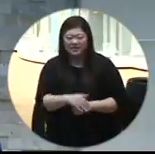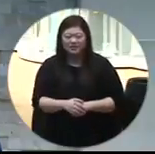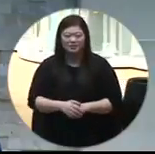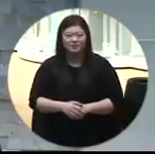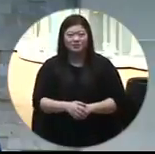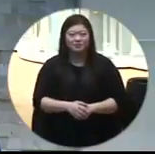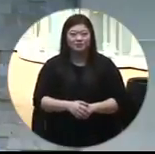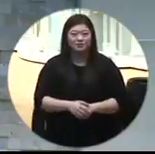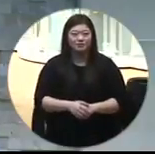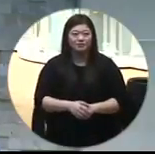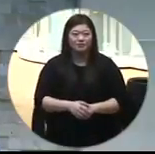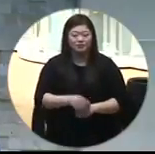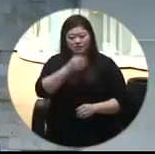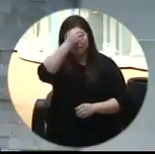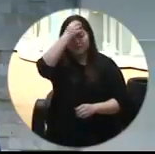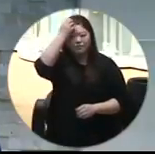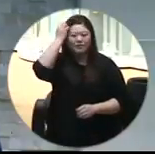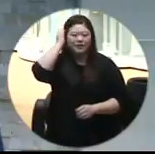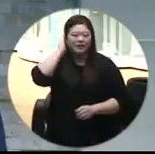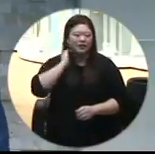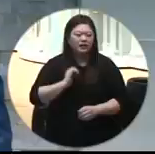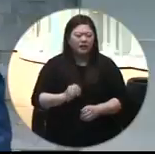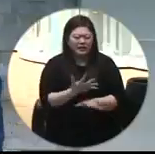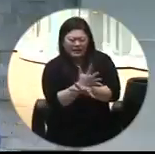예수님 그 이름 속에 다 있다니까요.